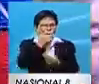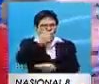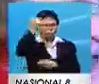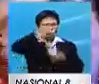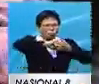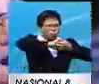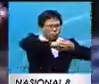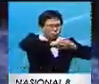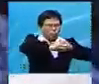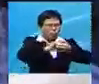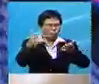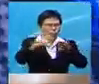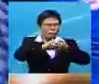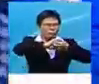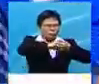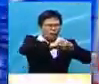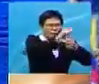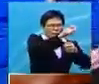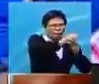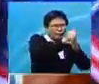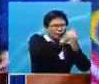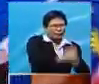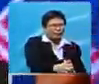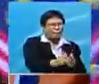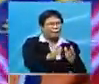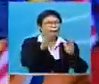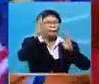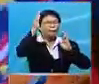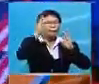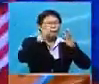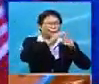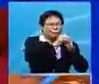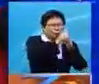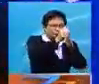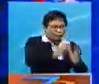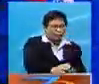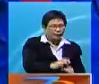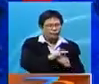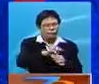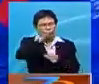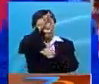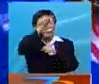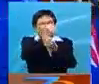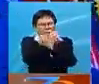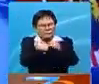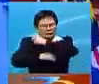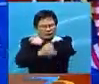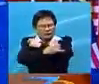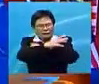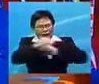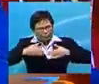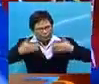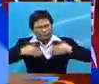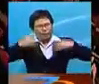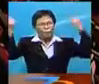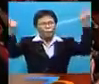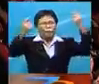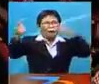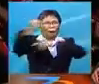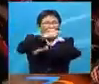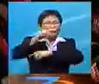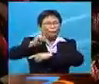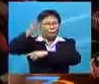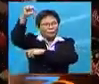lagi pemimpin dengan rakyat bersama-sama menjawai semangat tertuju semua dan kegembiraan menyambut Hari